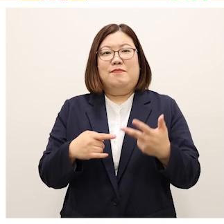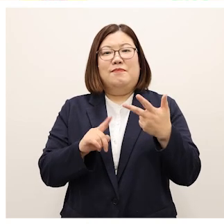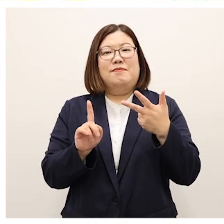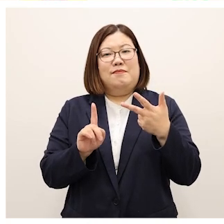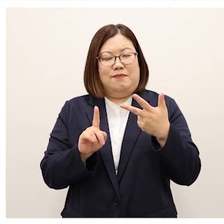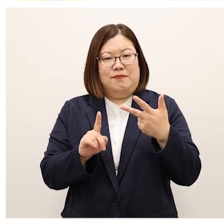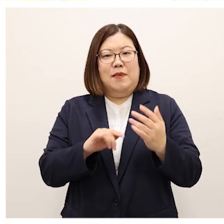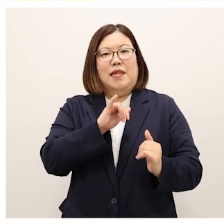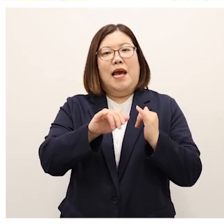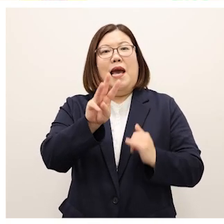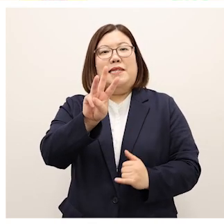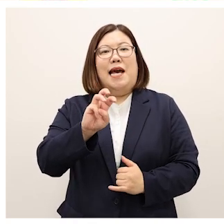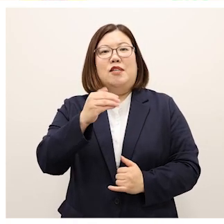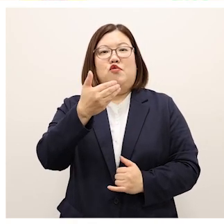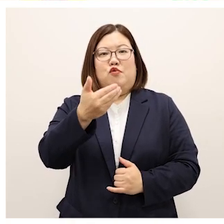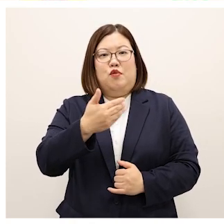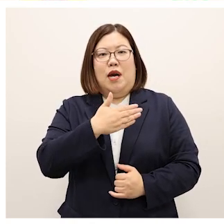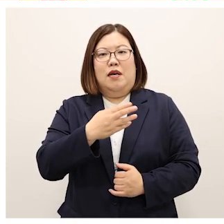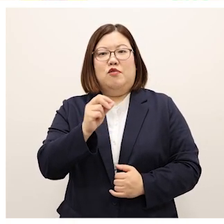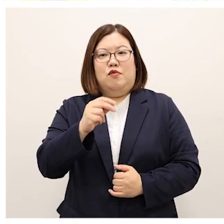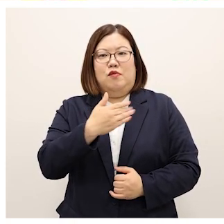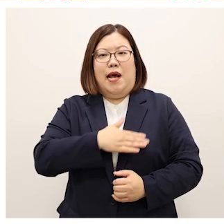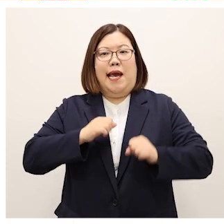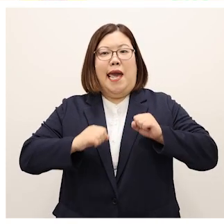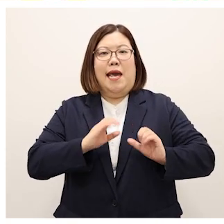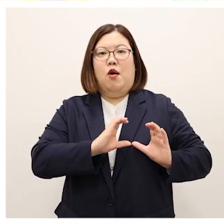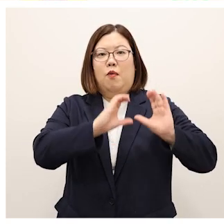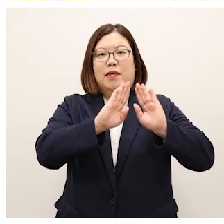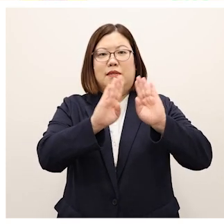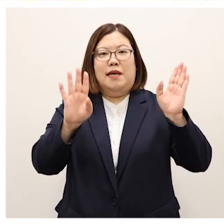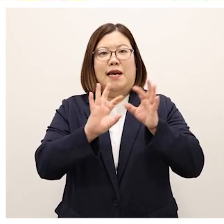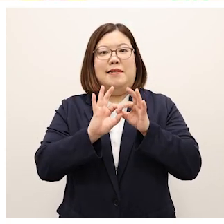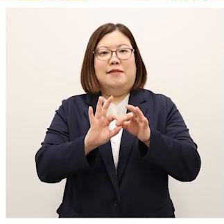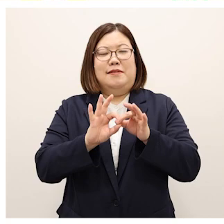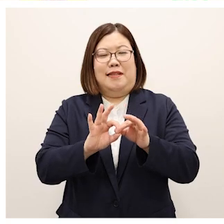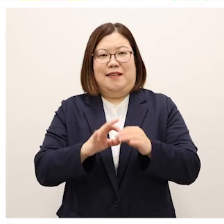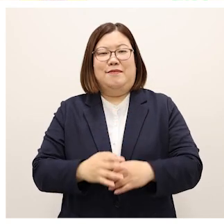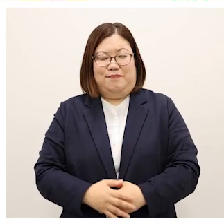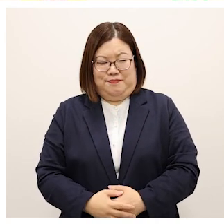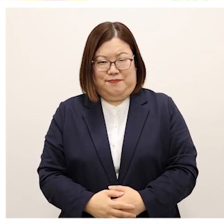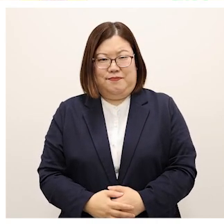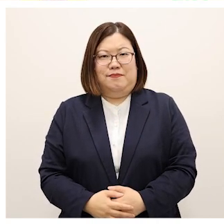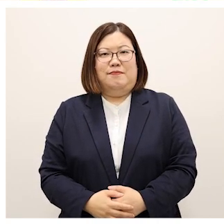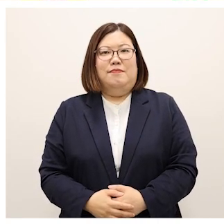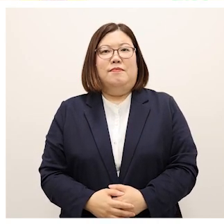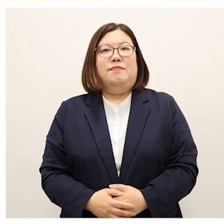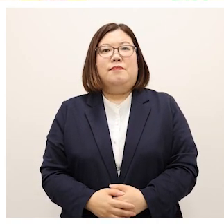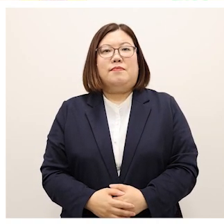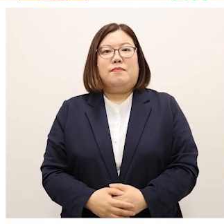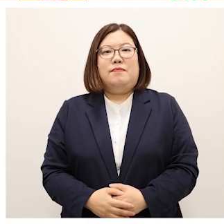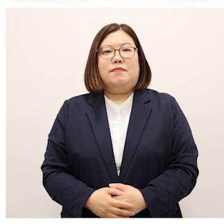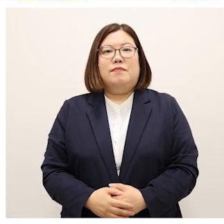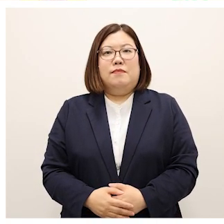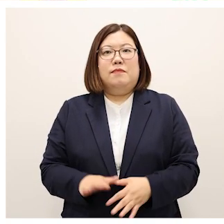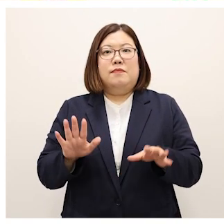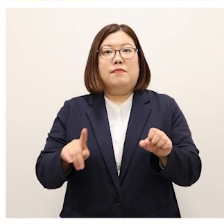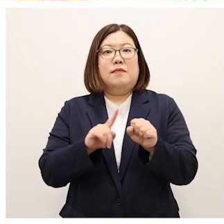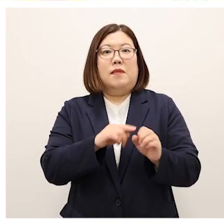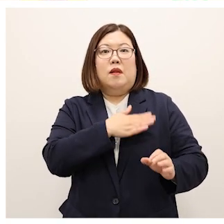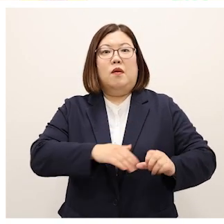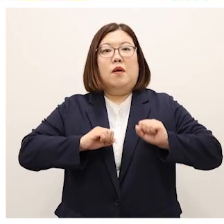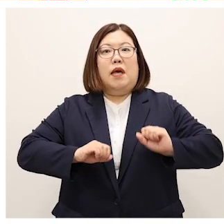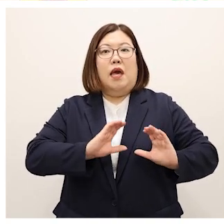続いて第39回土浦市健康祭りの開催についてご説明いたします。資料は14ページをご覧